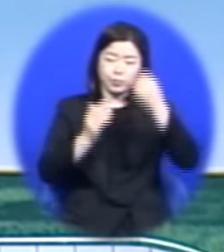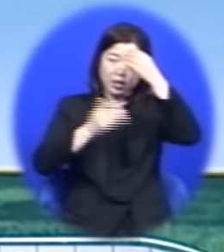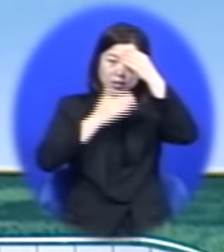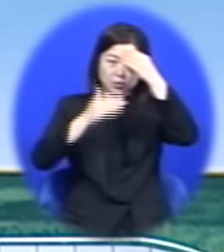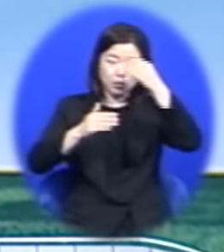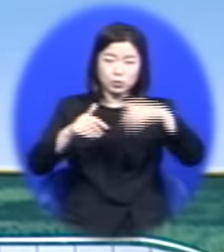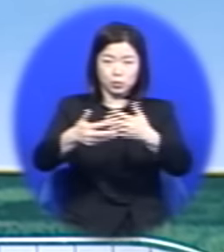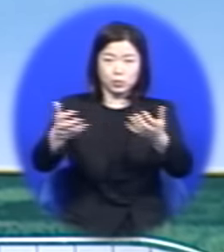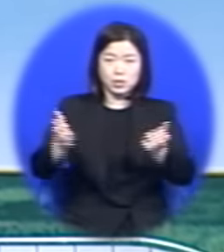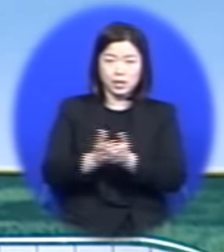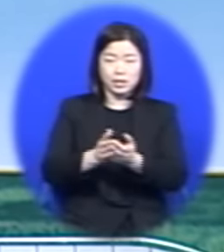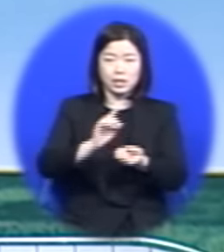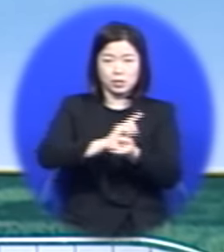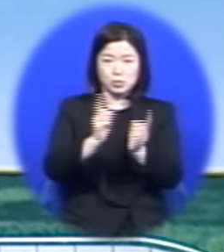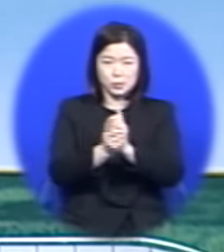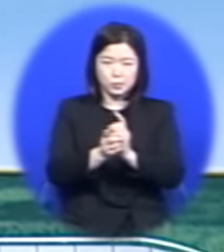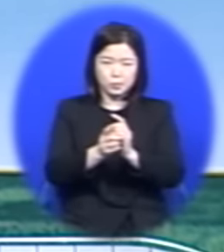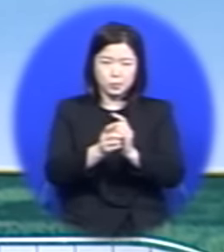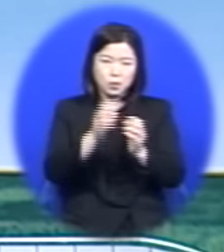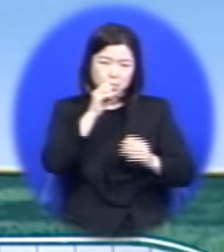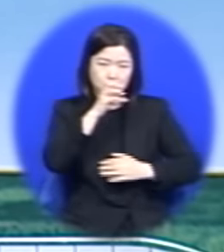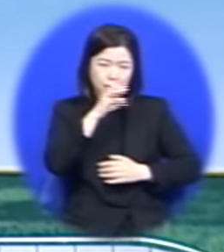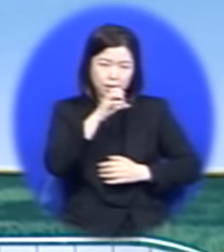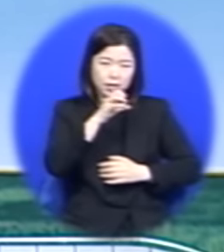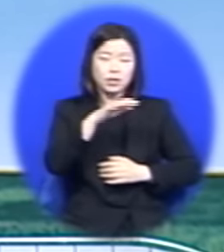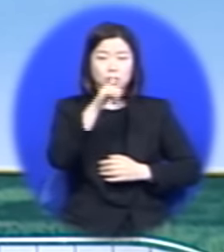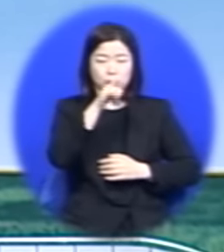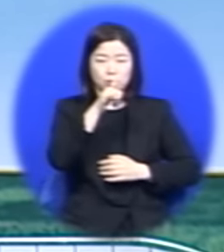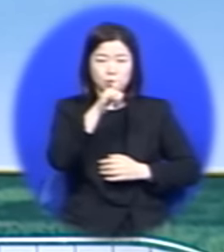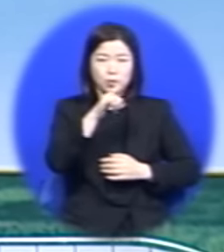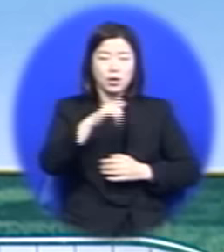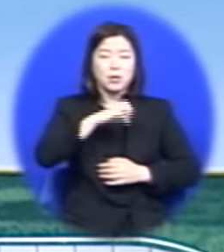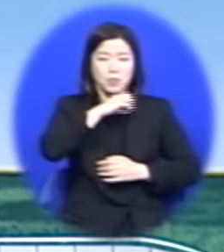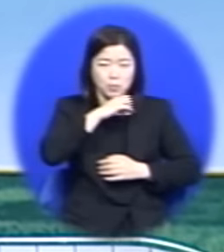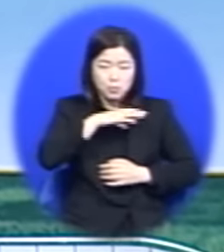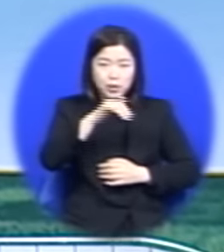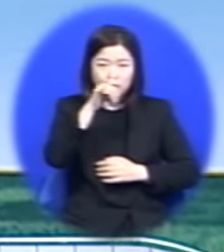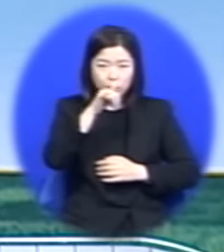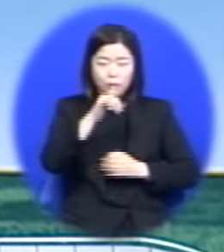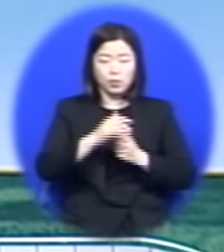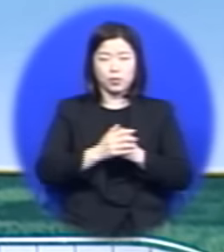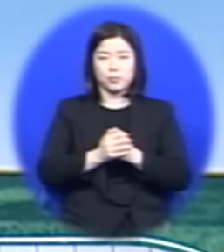사이에 서로 비난도 하고 불평불만도 하고 또